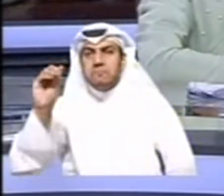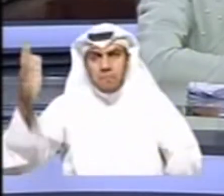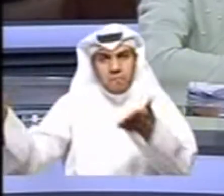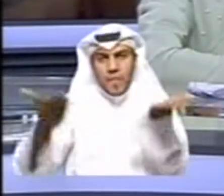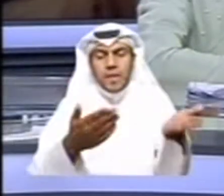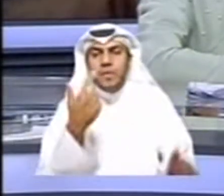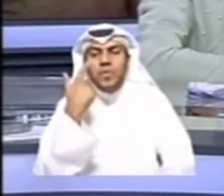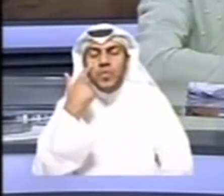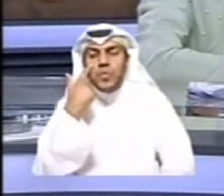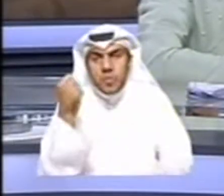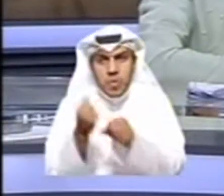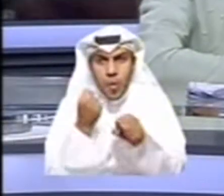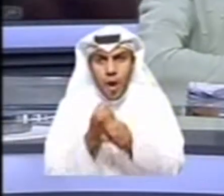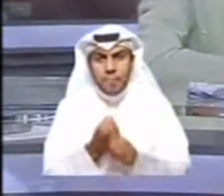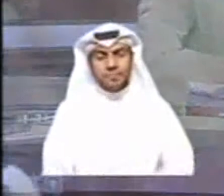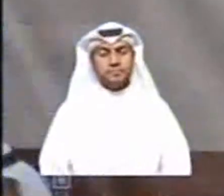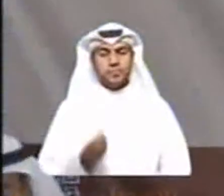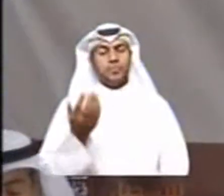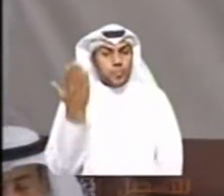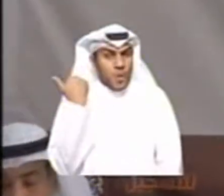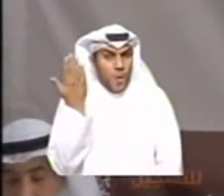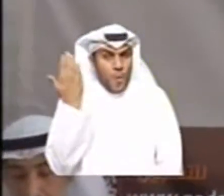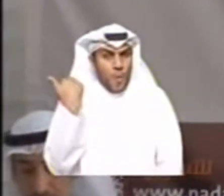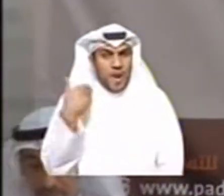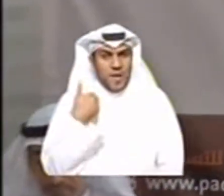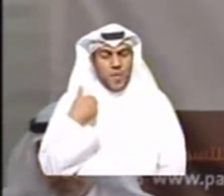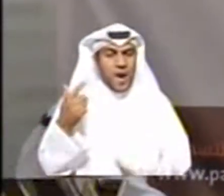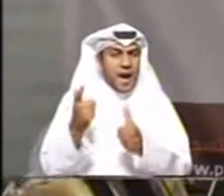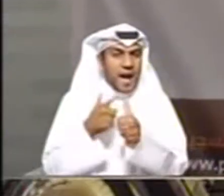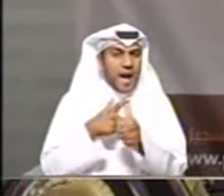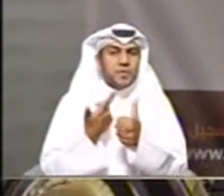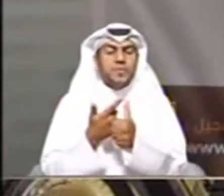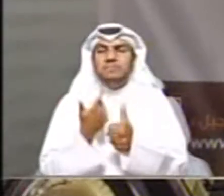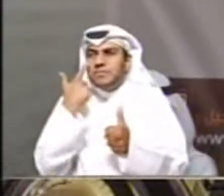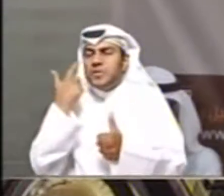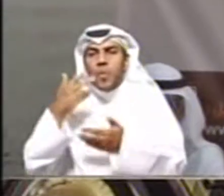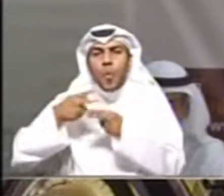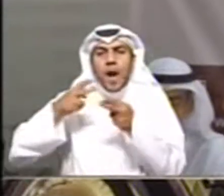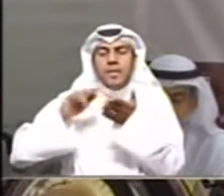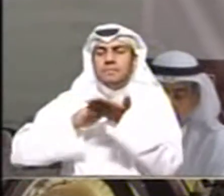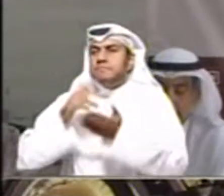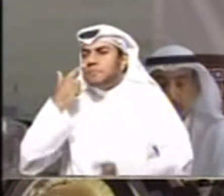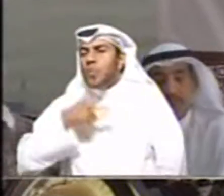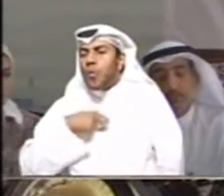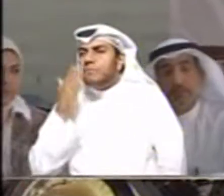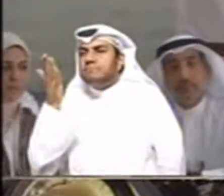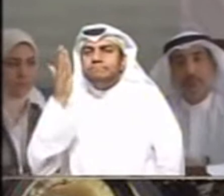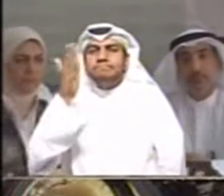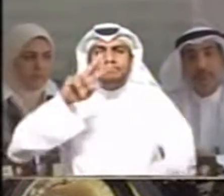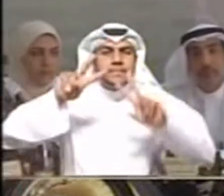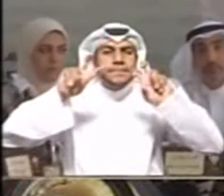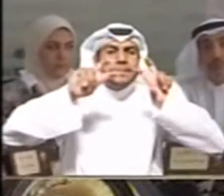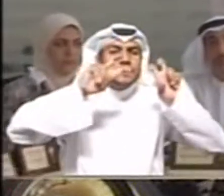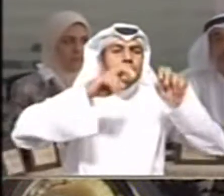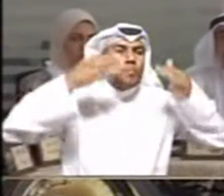الحقيقي للمعاقين في الدولة. الميزة الثانية أبراز دور الهيئة العامة لشؤون ذوي الإعاقة واستعدادها